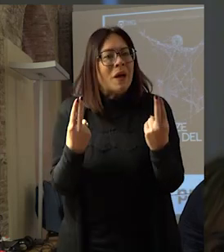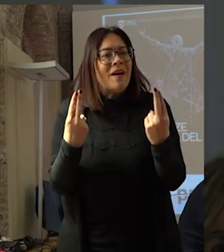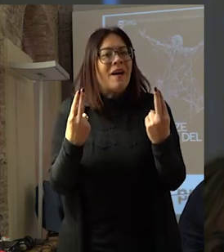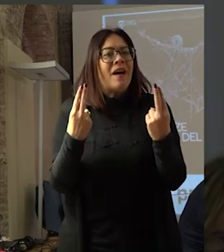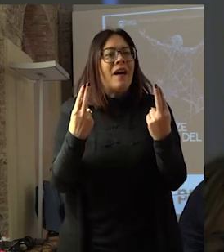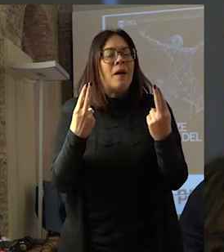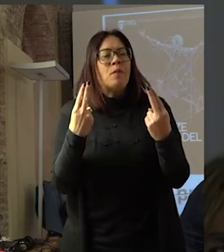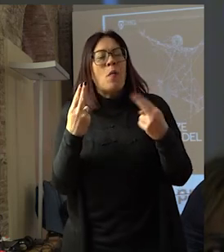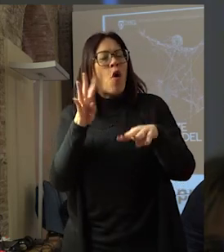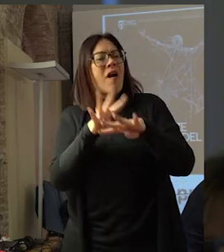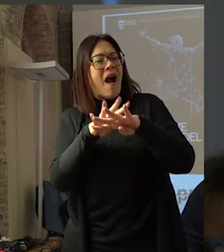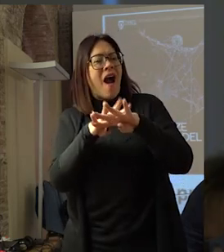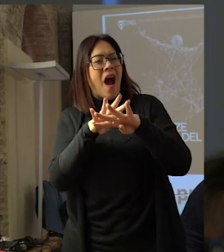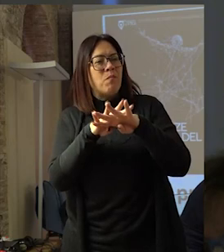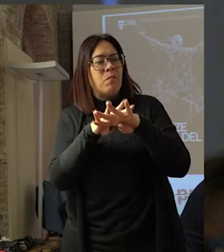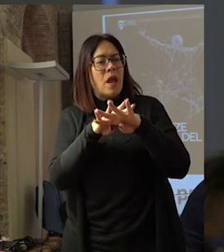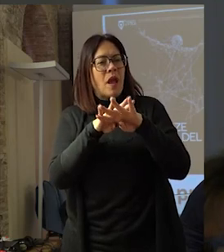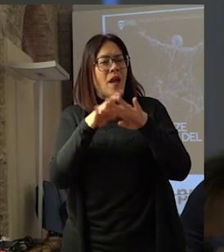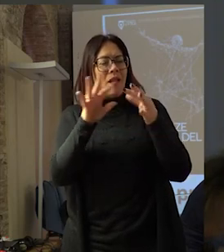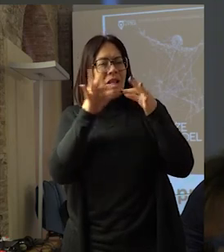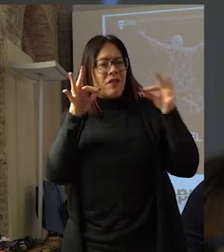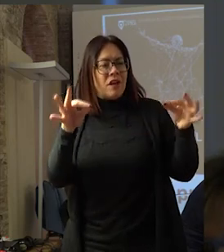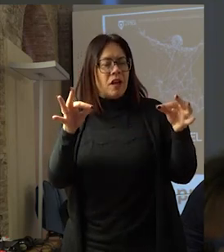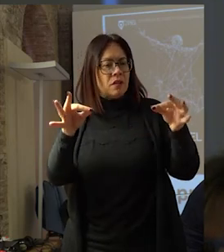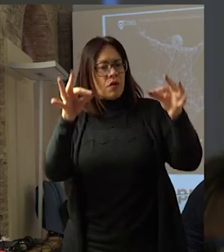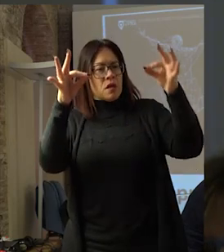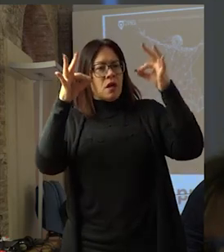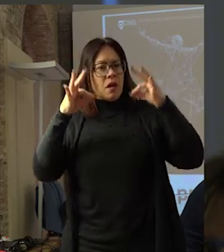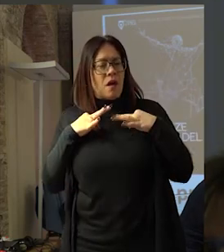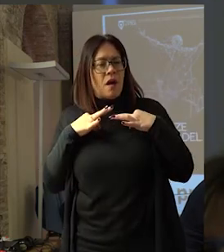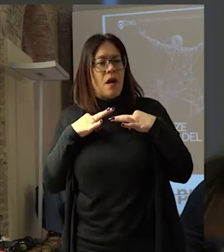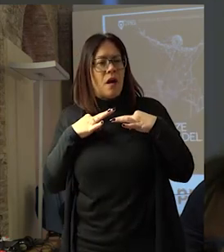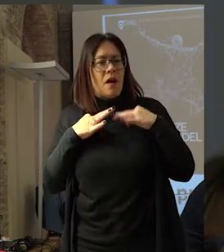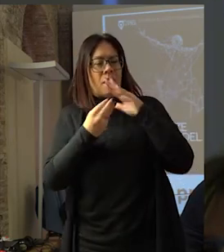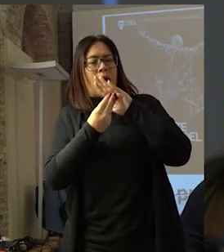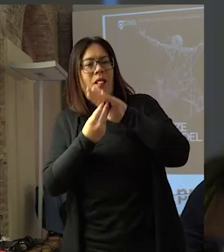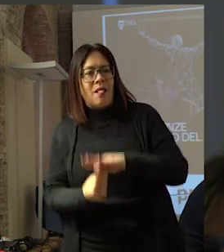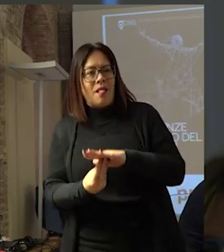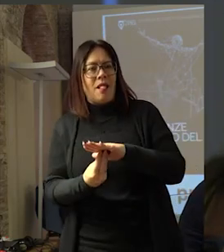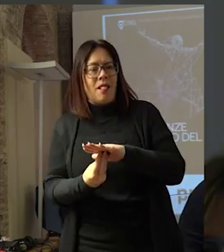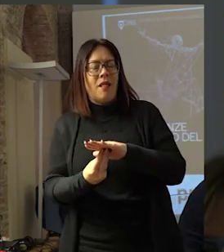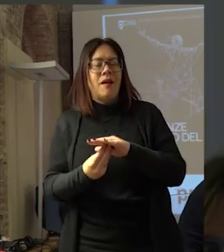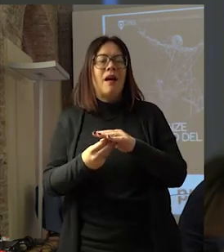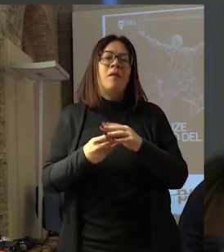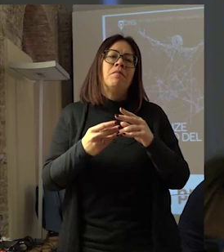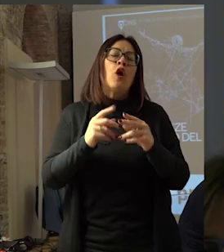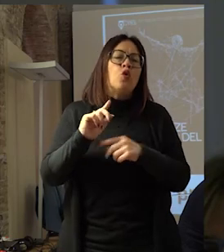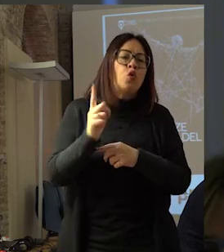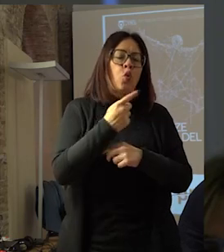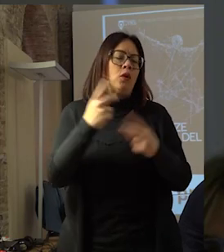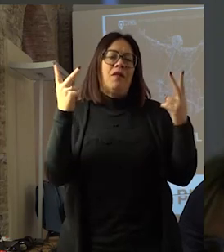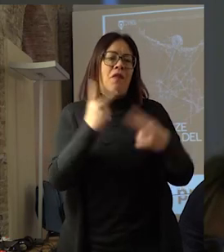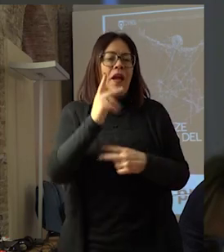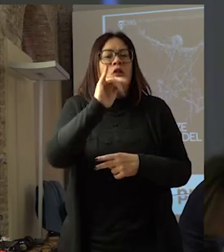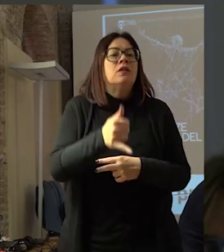gabbie definitorie che affliggono tutti noi, ma che affliggono a maggior ragione